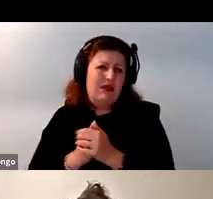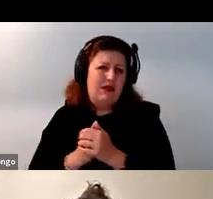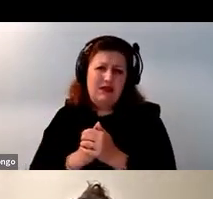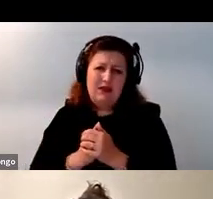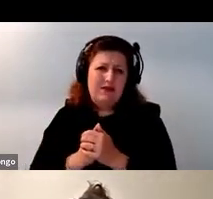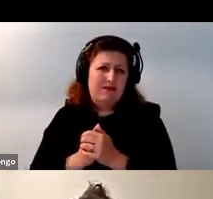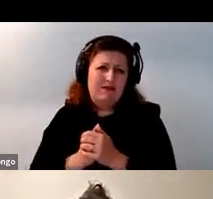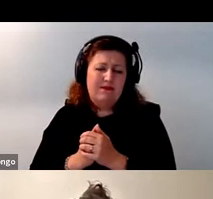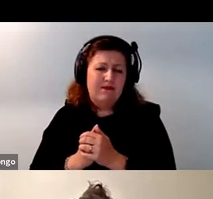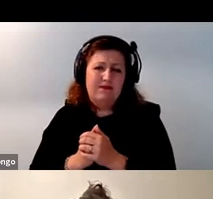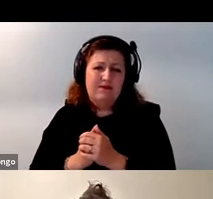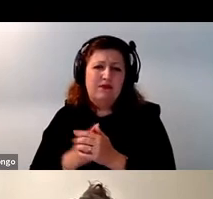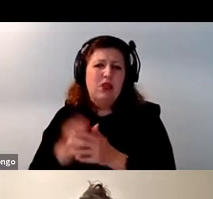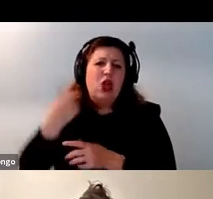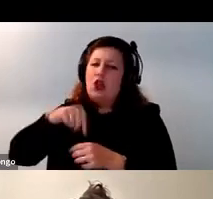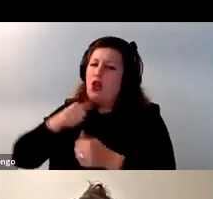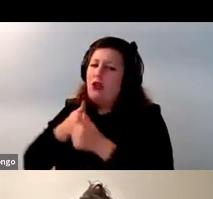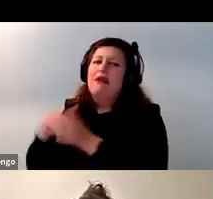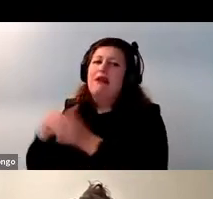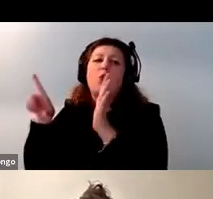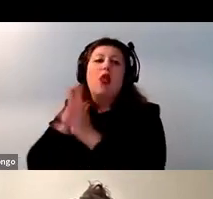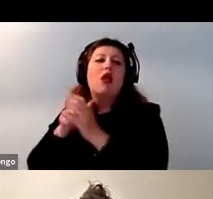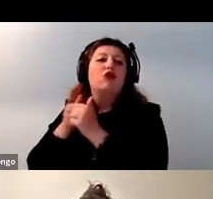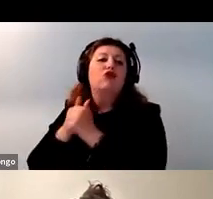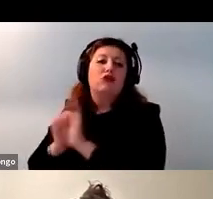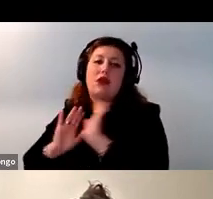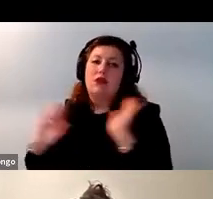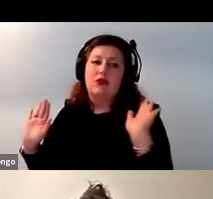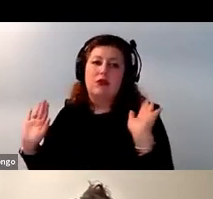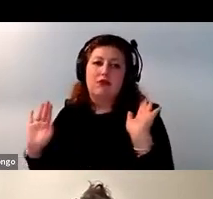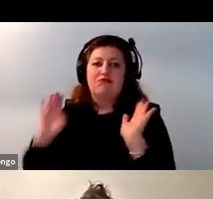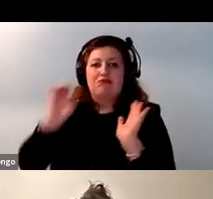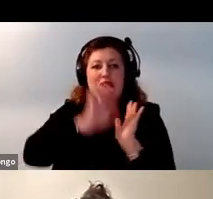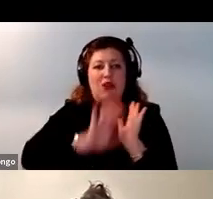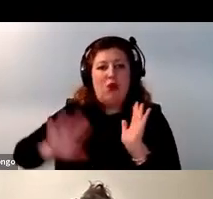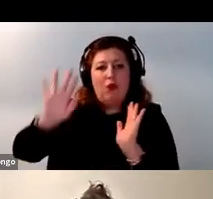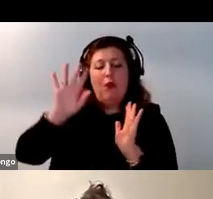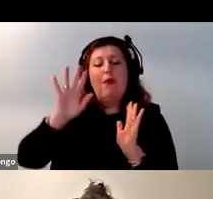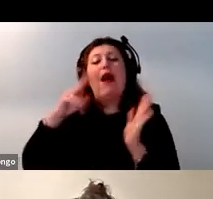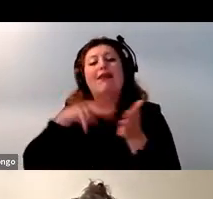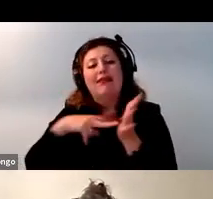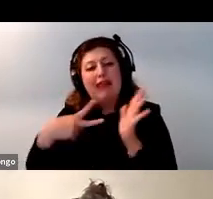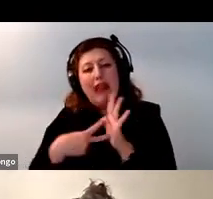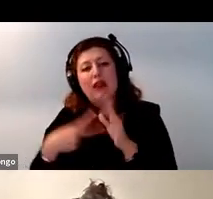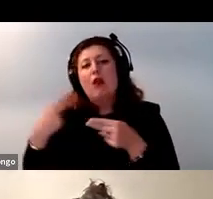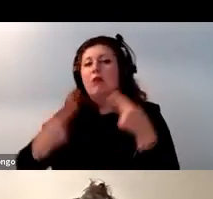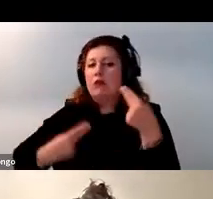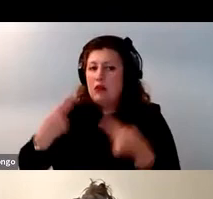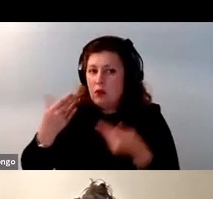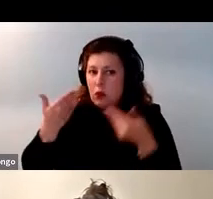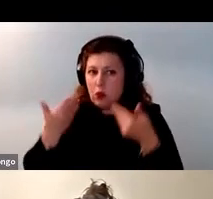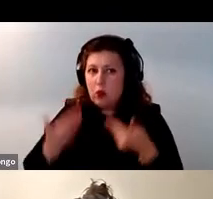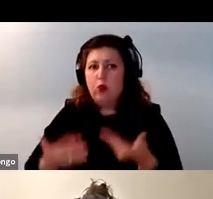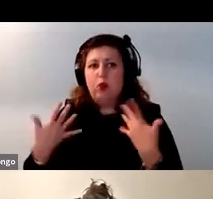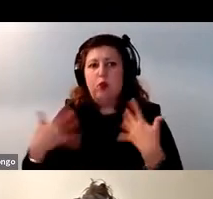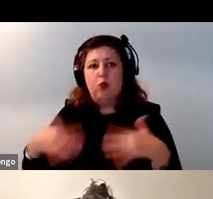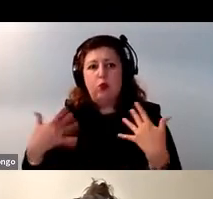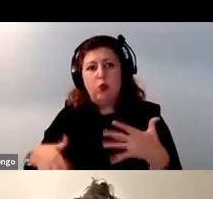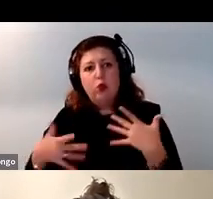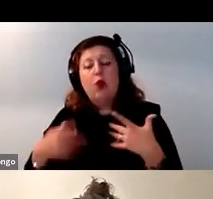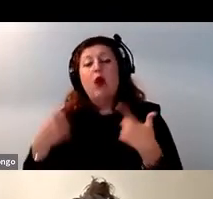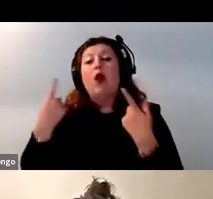c'è un grosso lavoro di questo tipo, sia tecnico sia amministrativo. Una volta che è adempiuto e